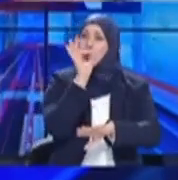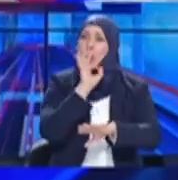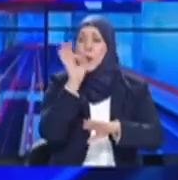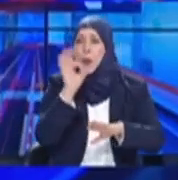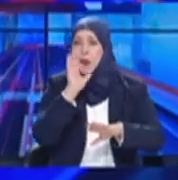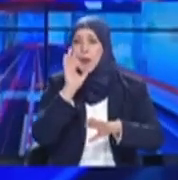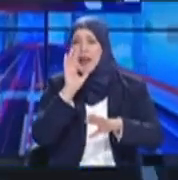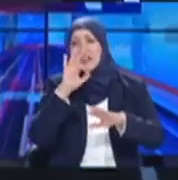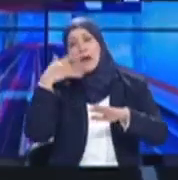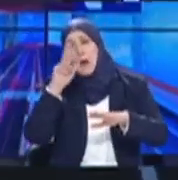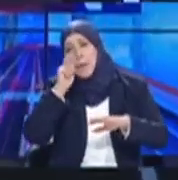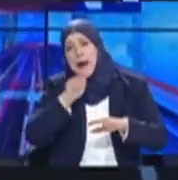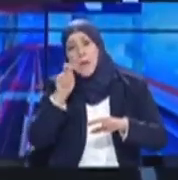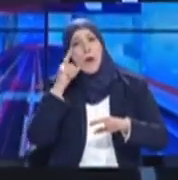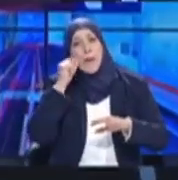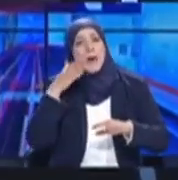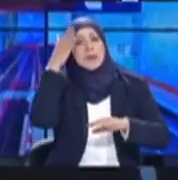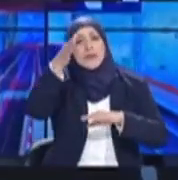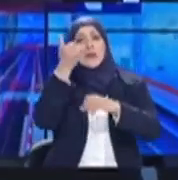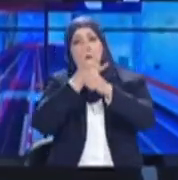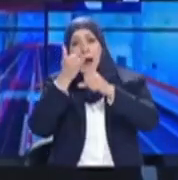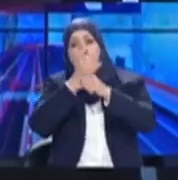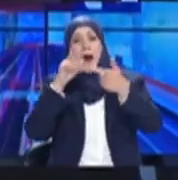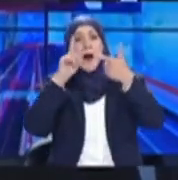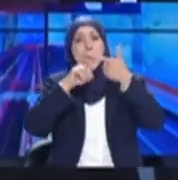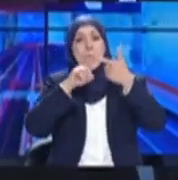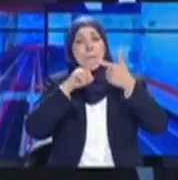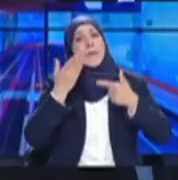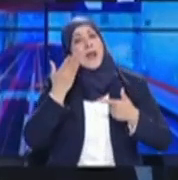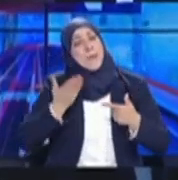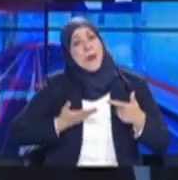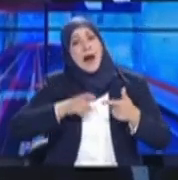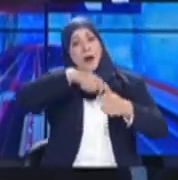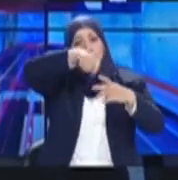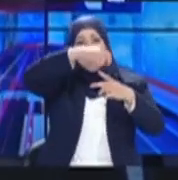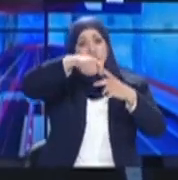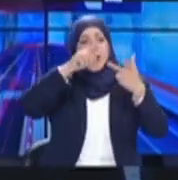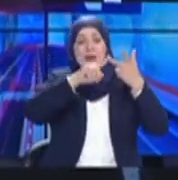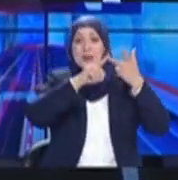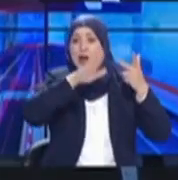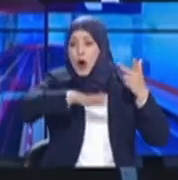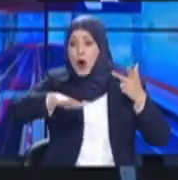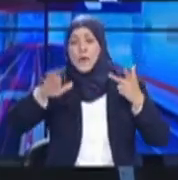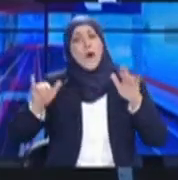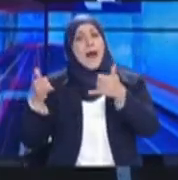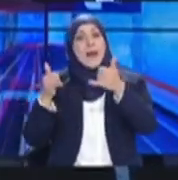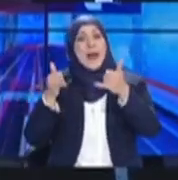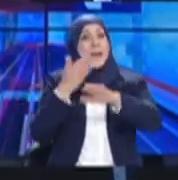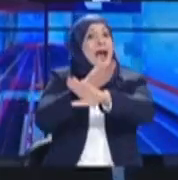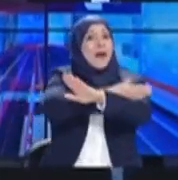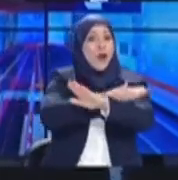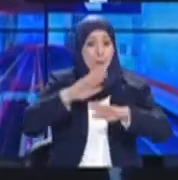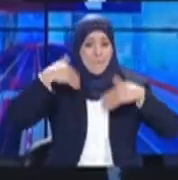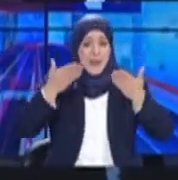يوشينكو جينا والاطفال ما نعرفوش عليها شكون اللي يلعبون لما